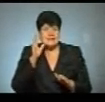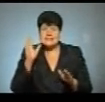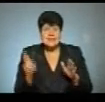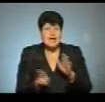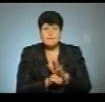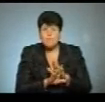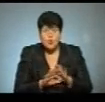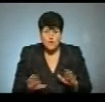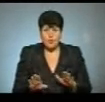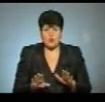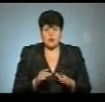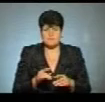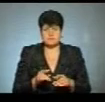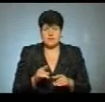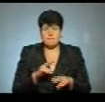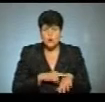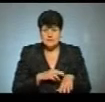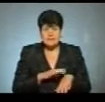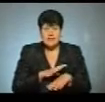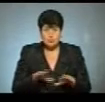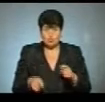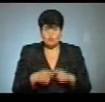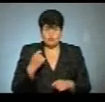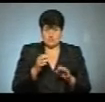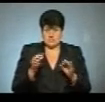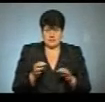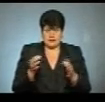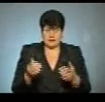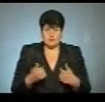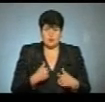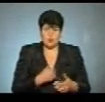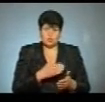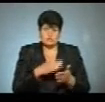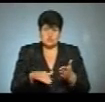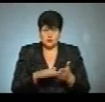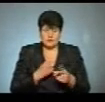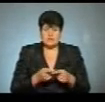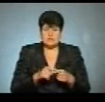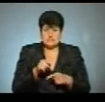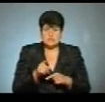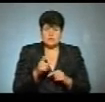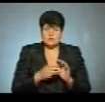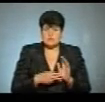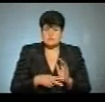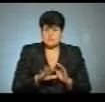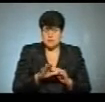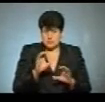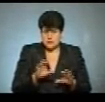вимога поліцейським, при тому, що тобто не було порушення ніякого. Тому я хочу скасувати цю 185 статтю,